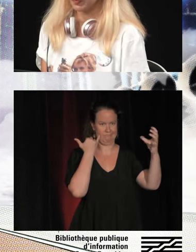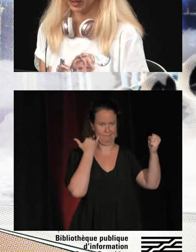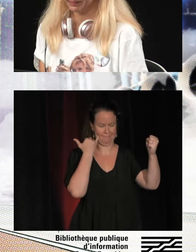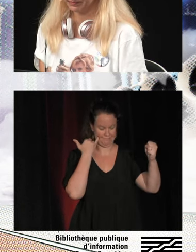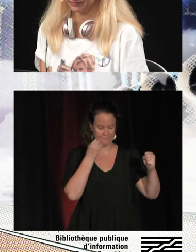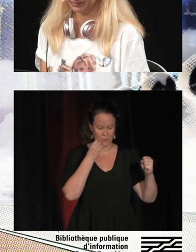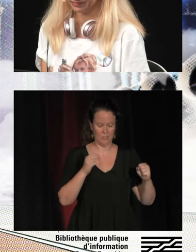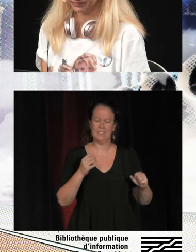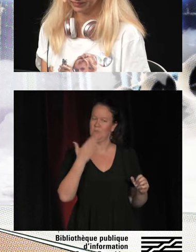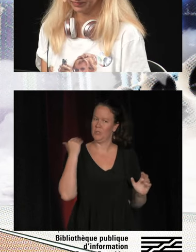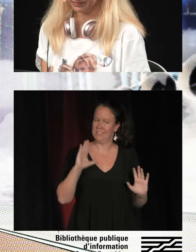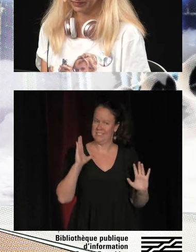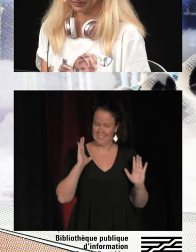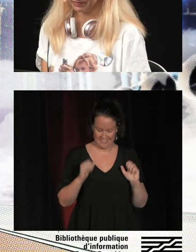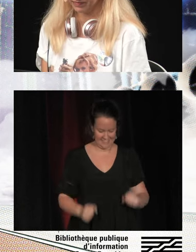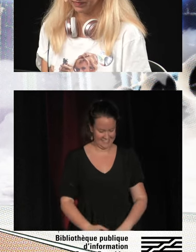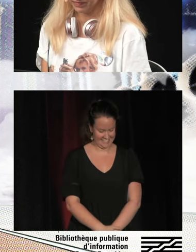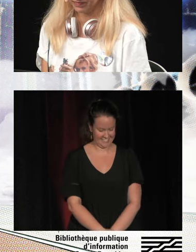Ouh ! On respire.